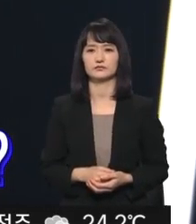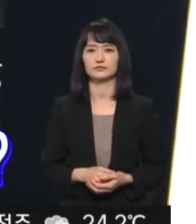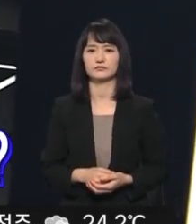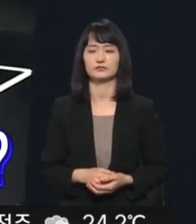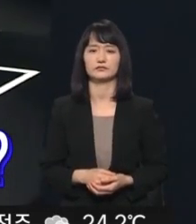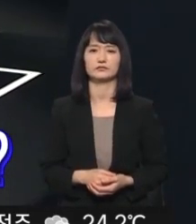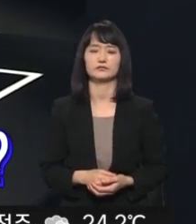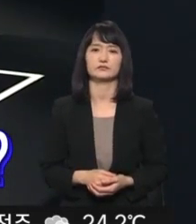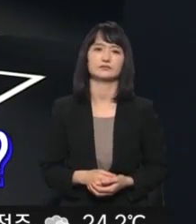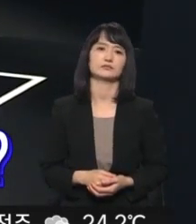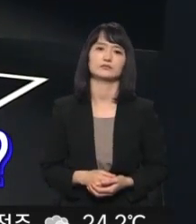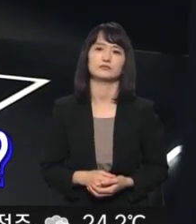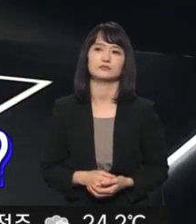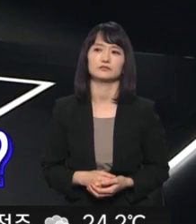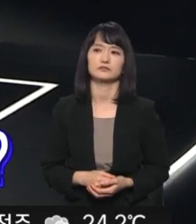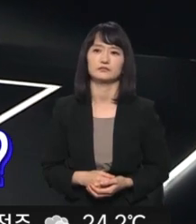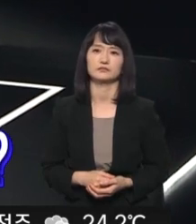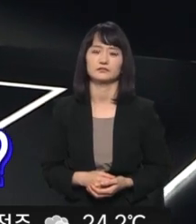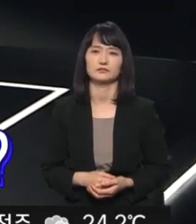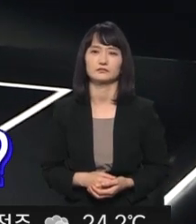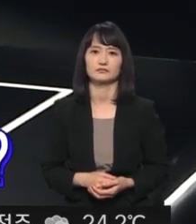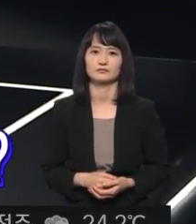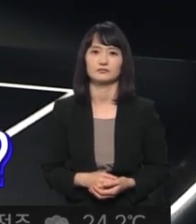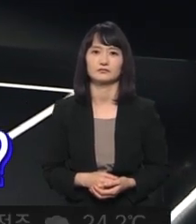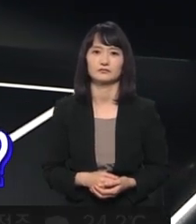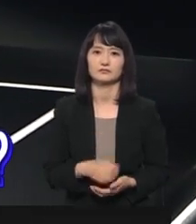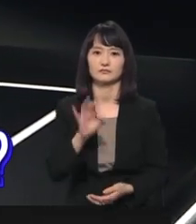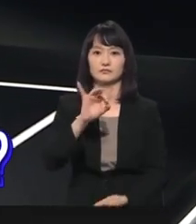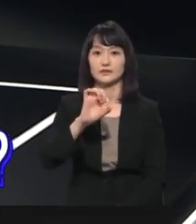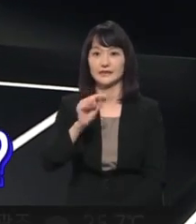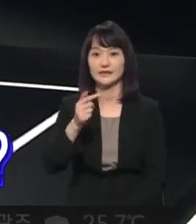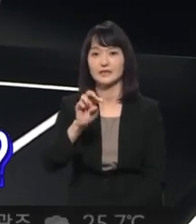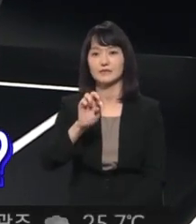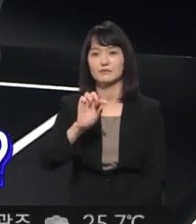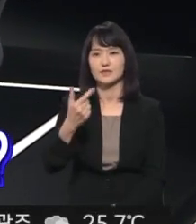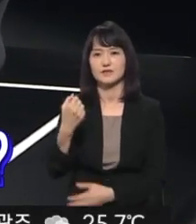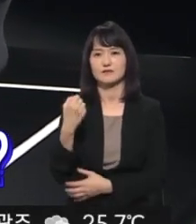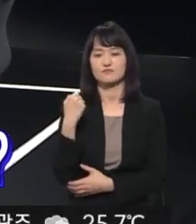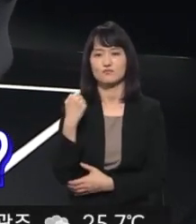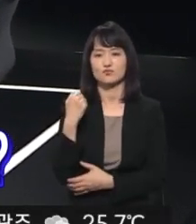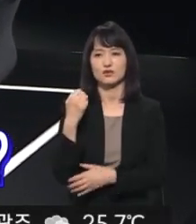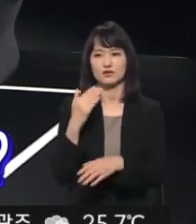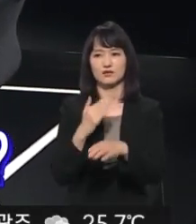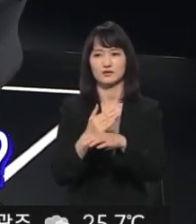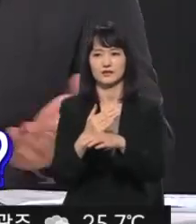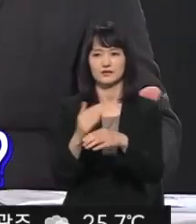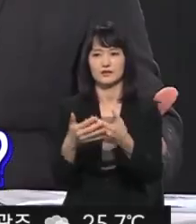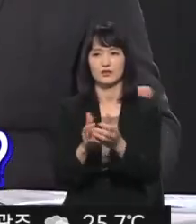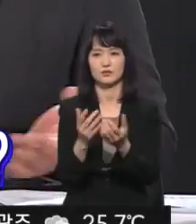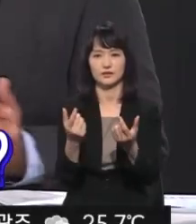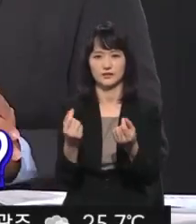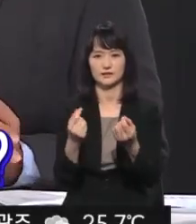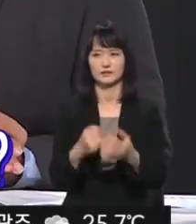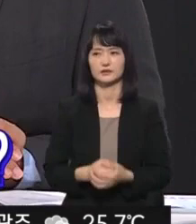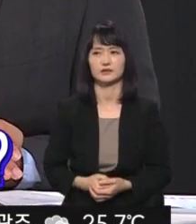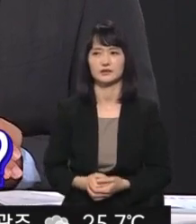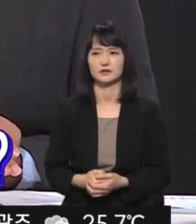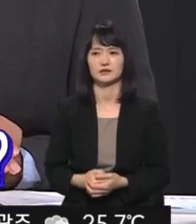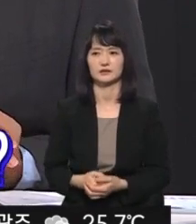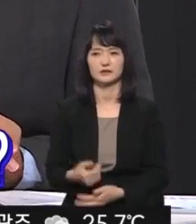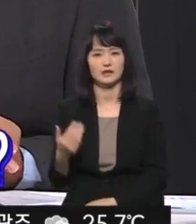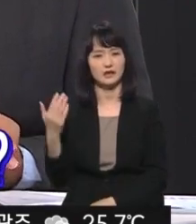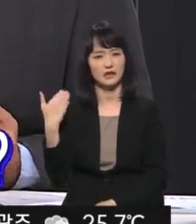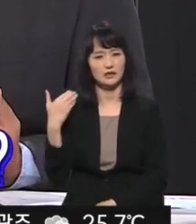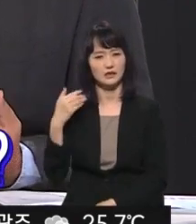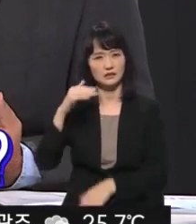인민 무렵 땅 같은 느낌이 날 수 있겠죠 성격이 그렇다 는 말씀이 그러나 호재 그래요 생각이다 박수 통과 이런것 요를 좀 자꾸 한거